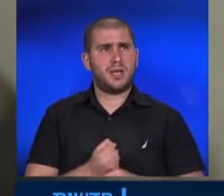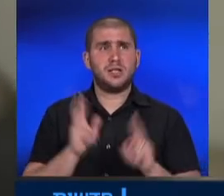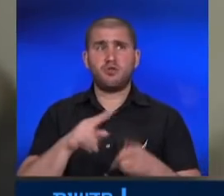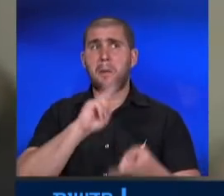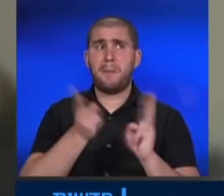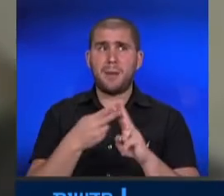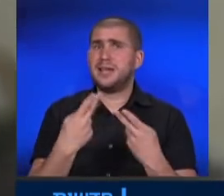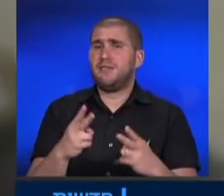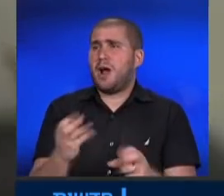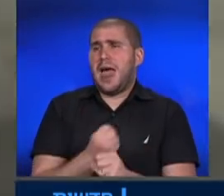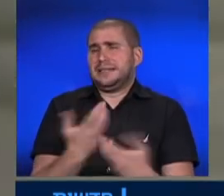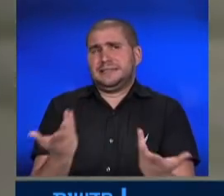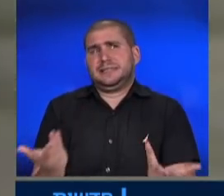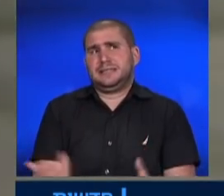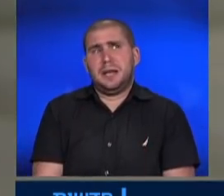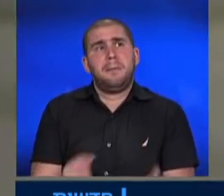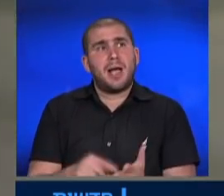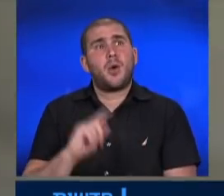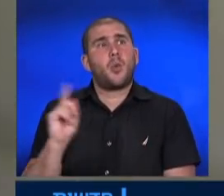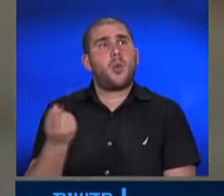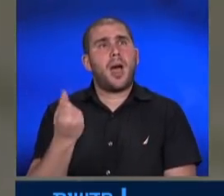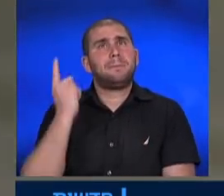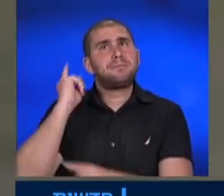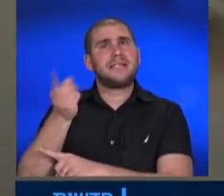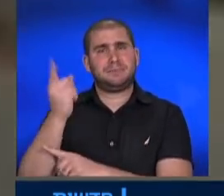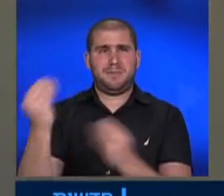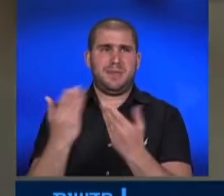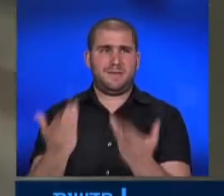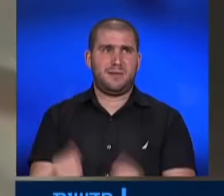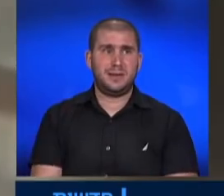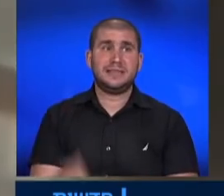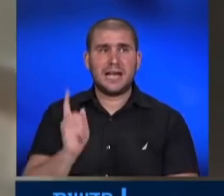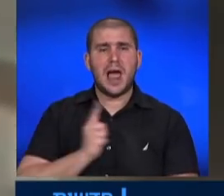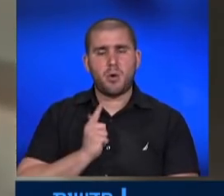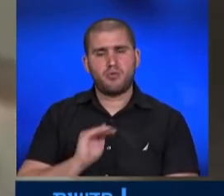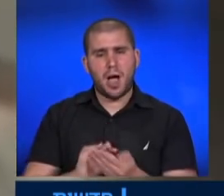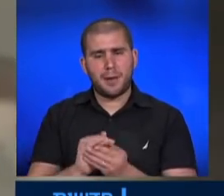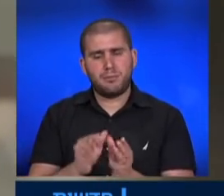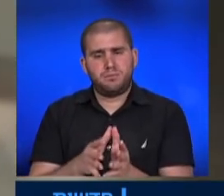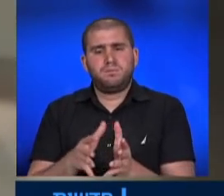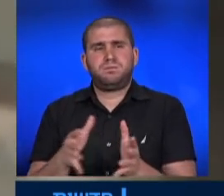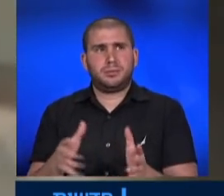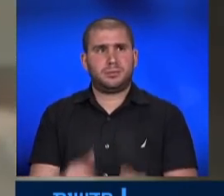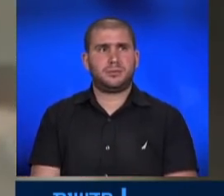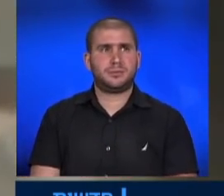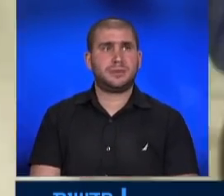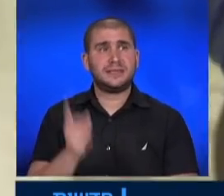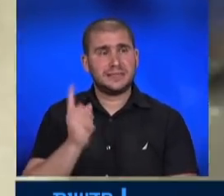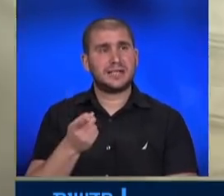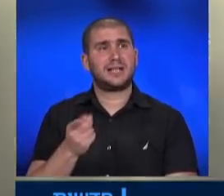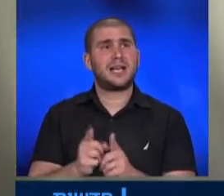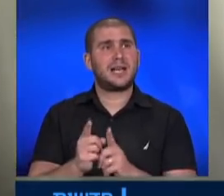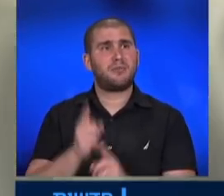אפשר להשיג את זה, כי היום כולם מזמינים את הדברים האלה וצריך לחכות שהעכברים יגדלו. וצריך להזמין את